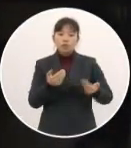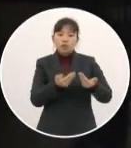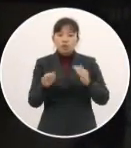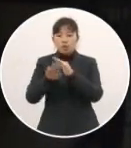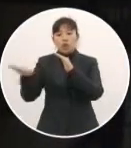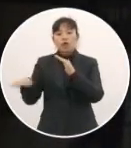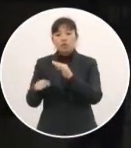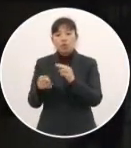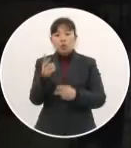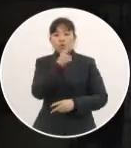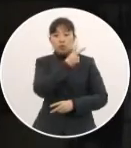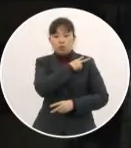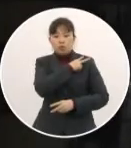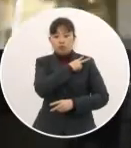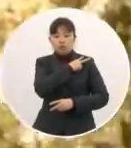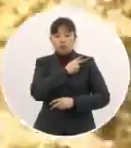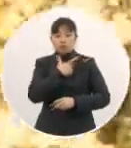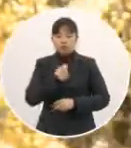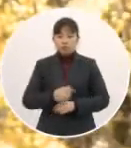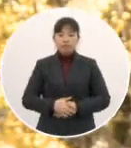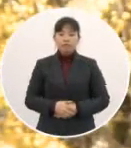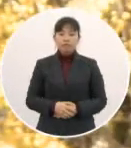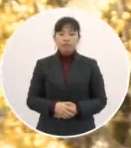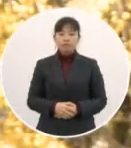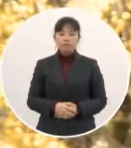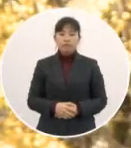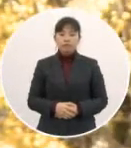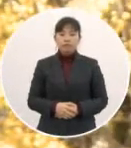両方頑張りたい。